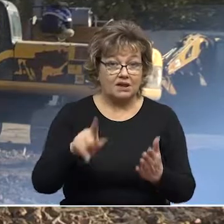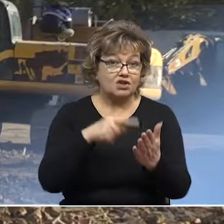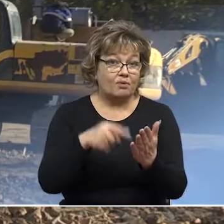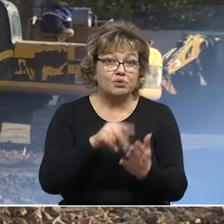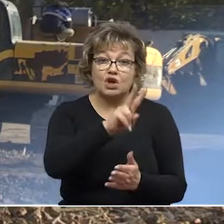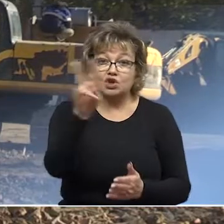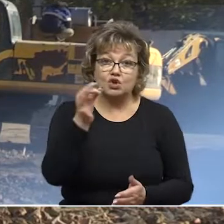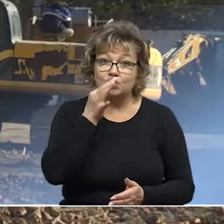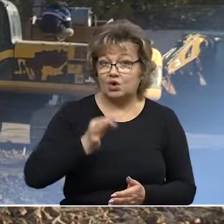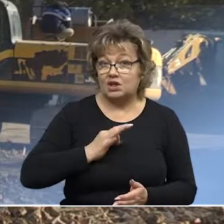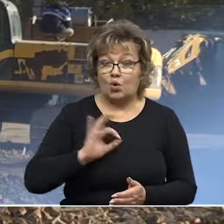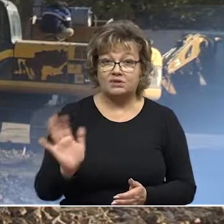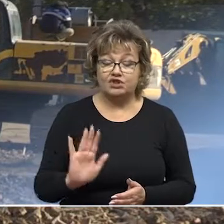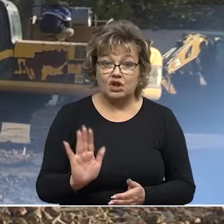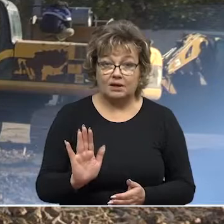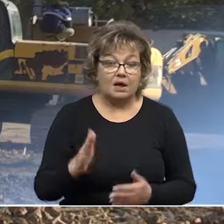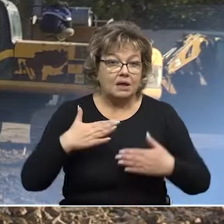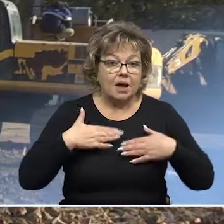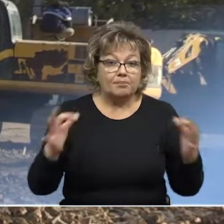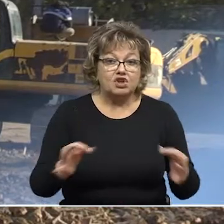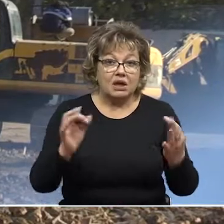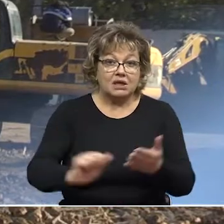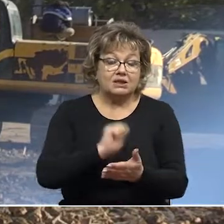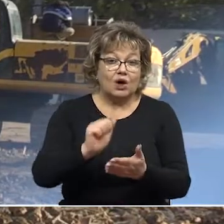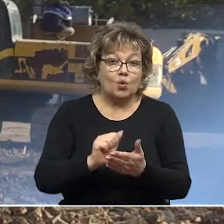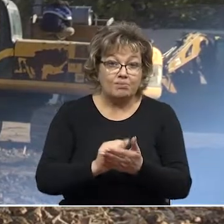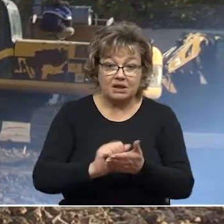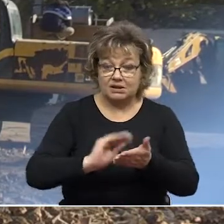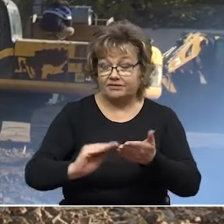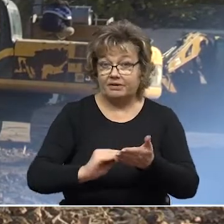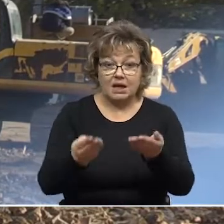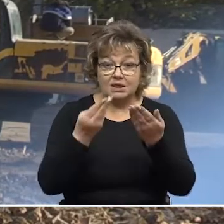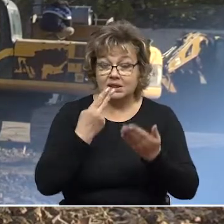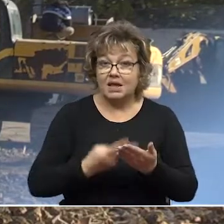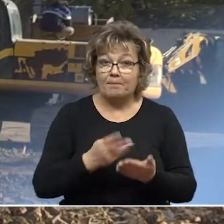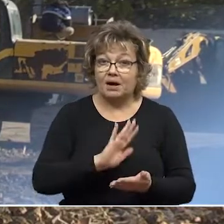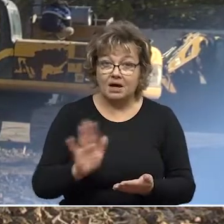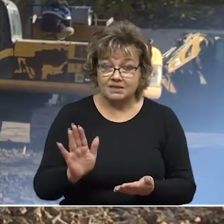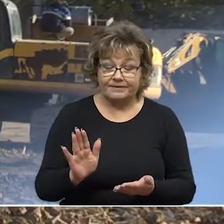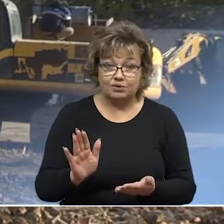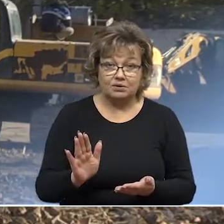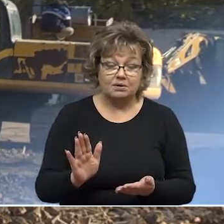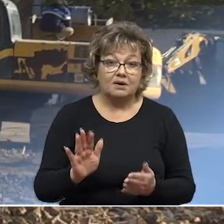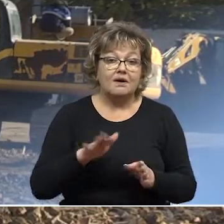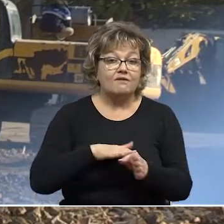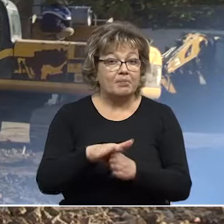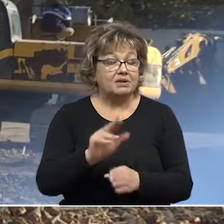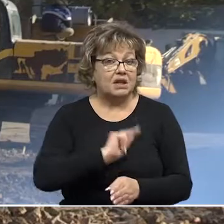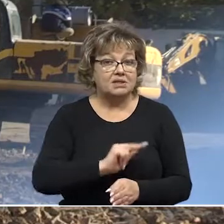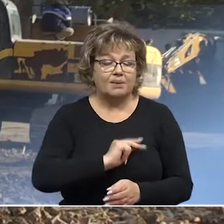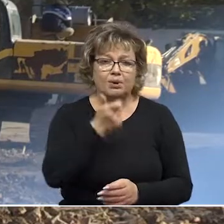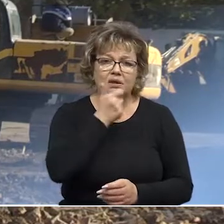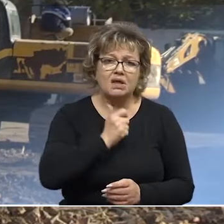наши вопросы никто не отвечает. Нам никаких документов сопроводительных не показывают. Велись